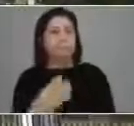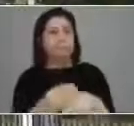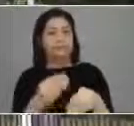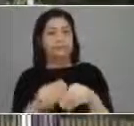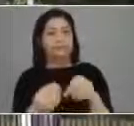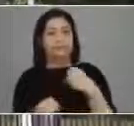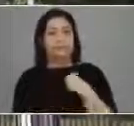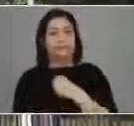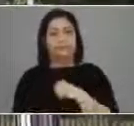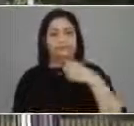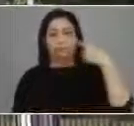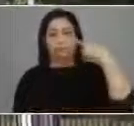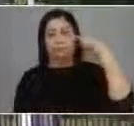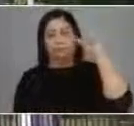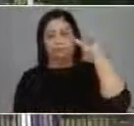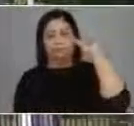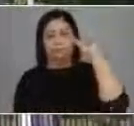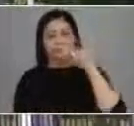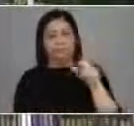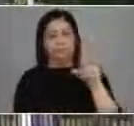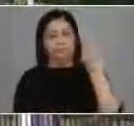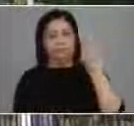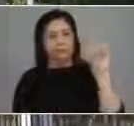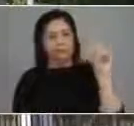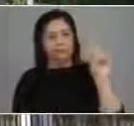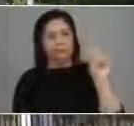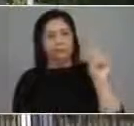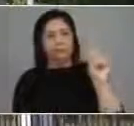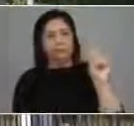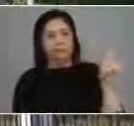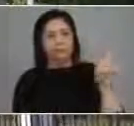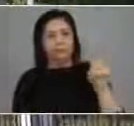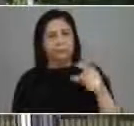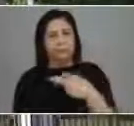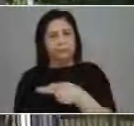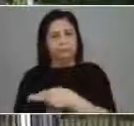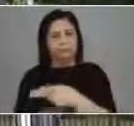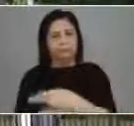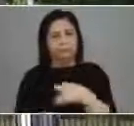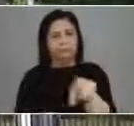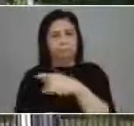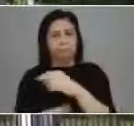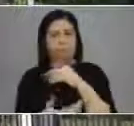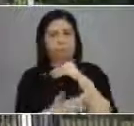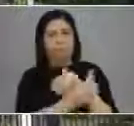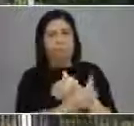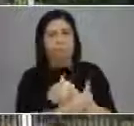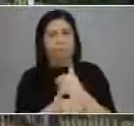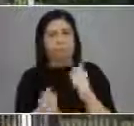ng Department of Foreign Affairs sa mga Pinoy sa US na manatiling mapagmatsyag